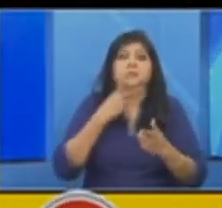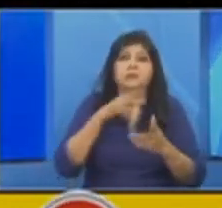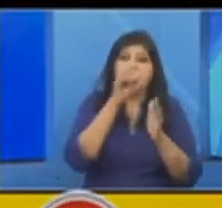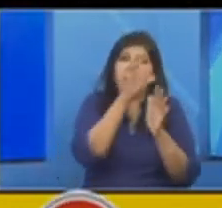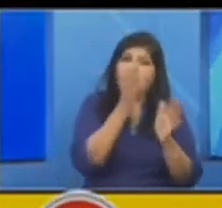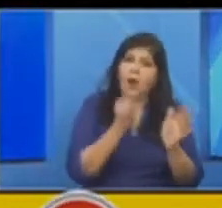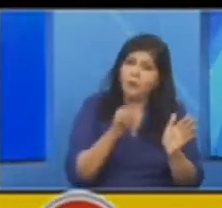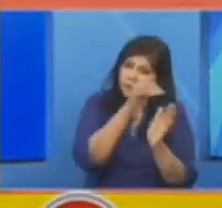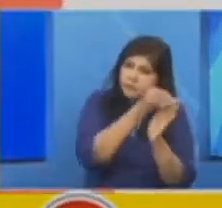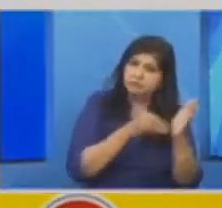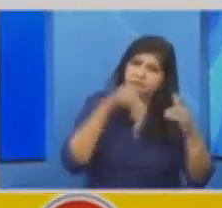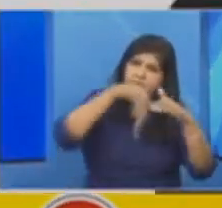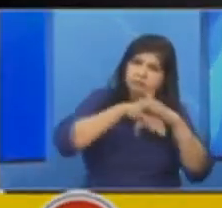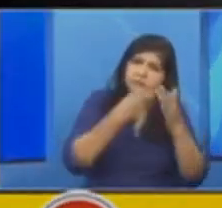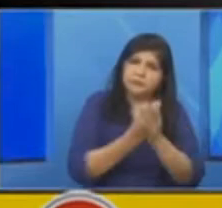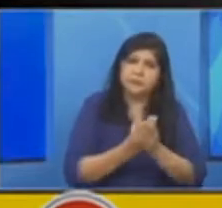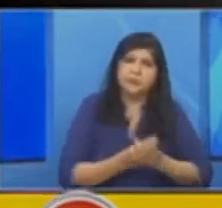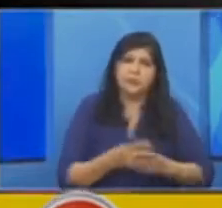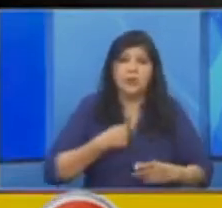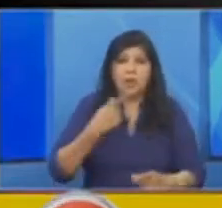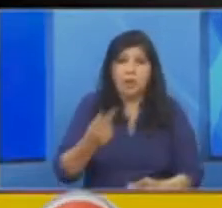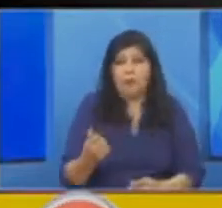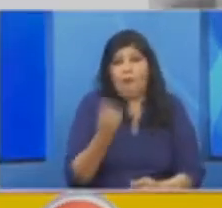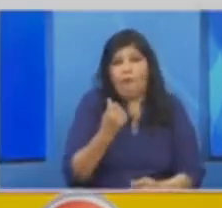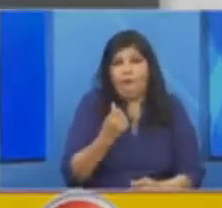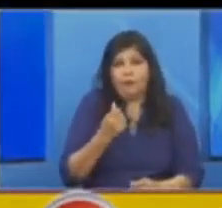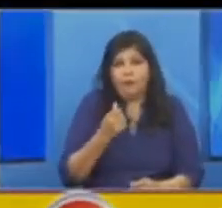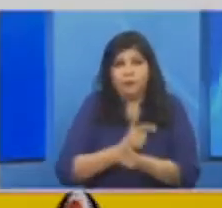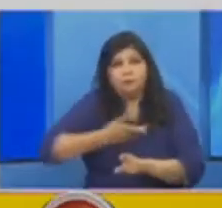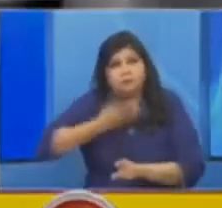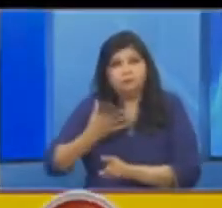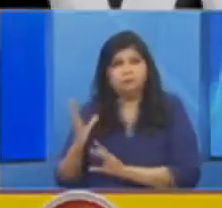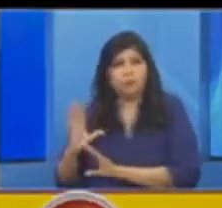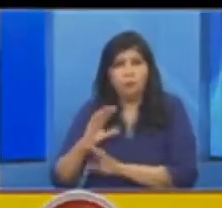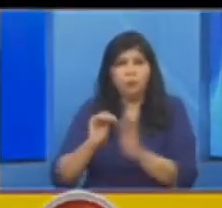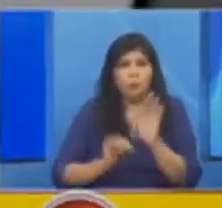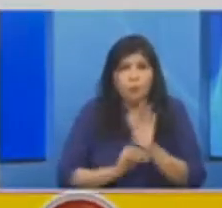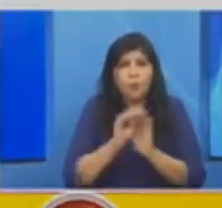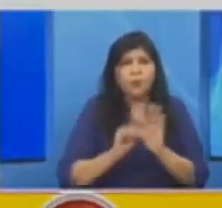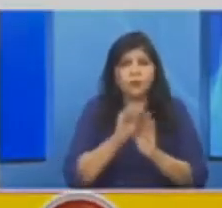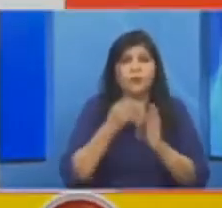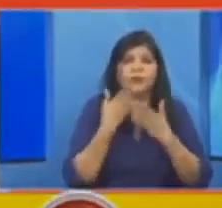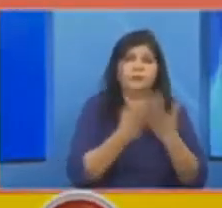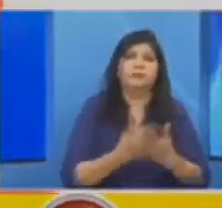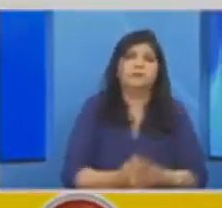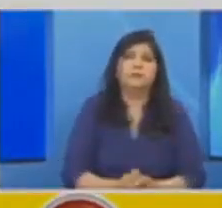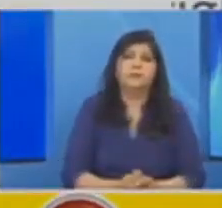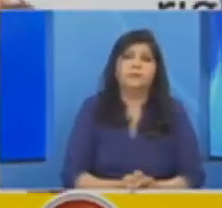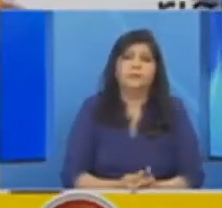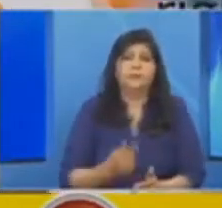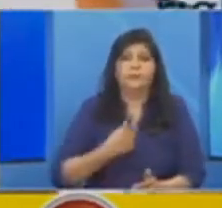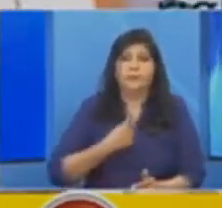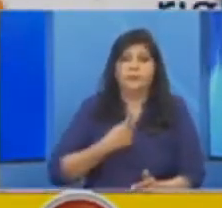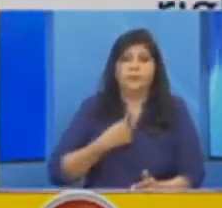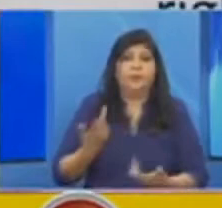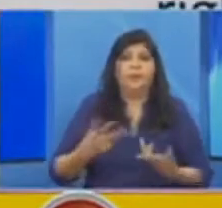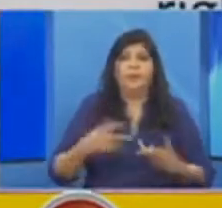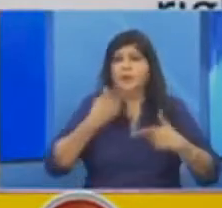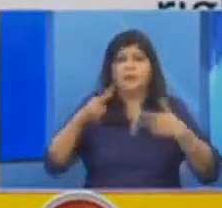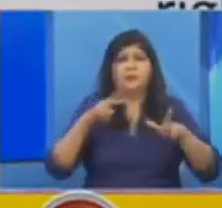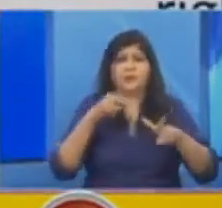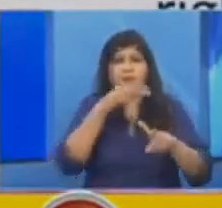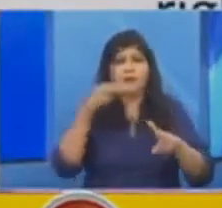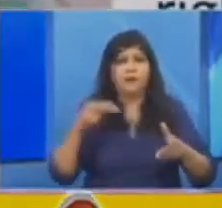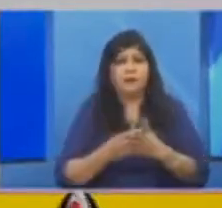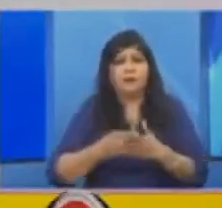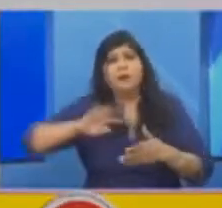रखता है, और आपको fit रहने के लिए motivate भी करता है, मैंने कुछ ही उदार दिये हैं,